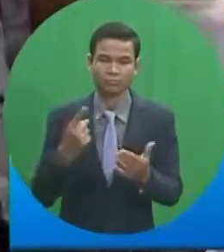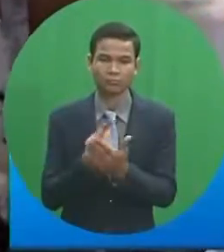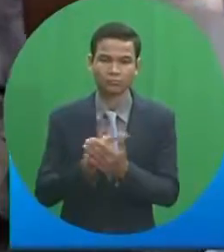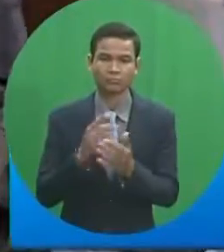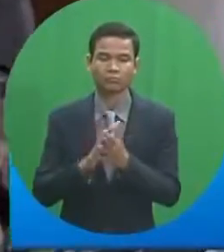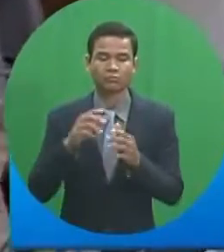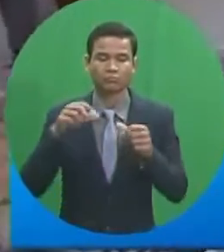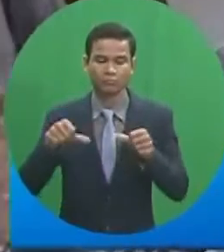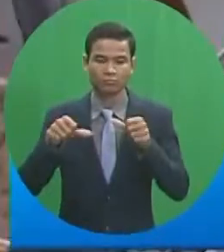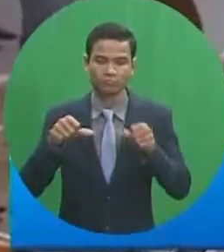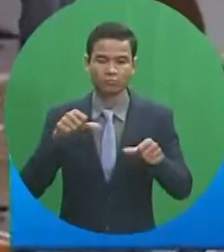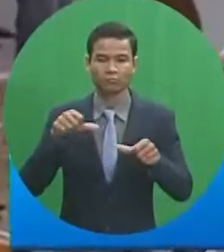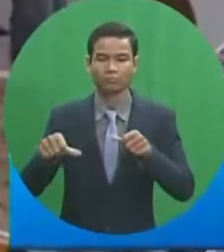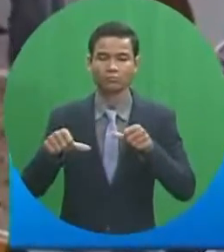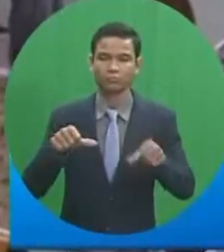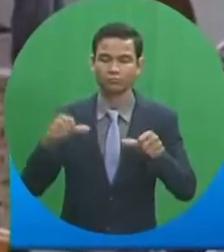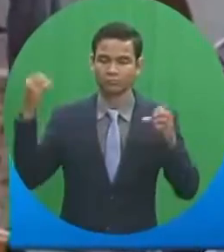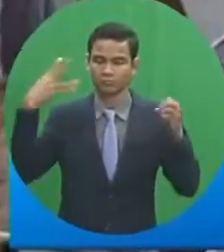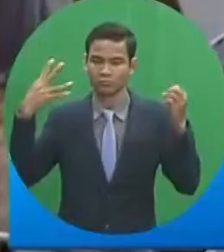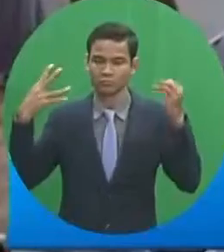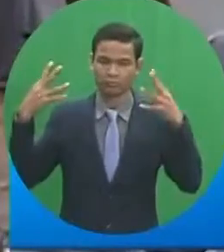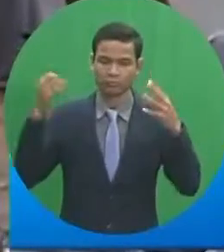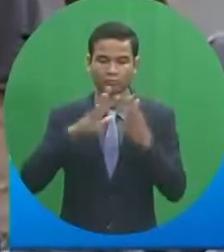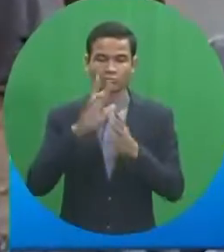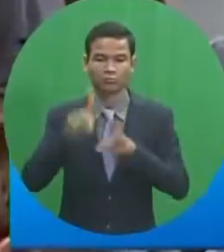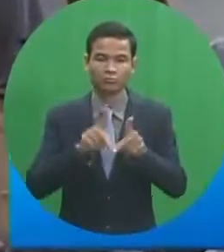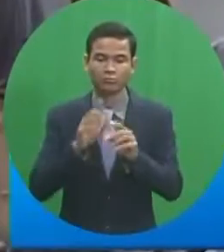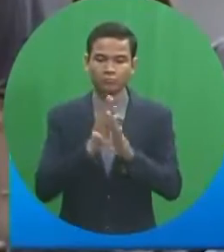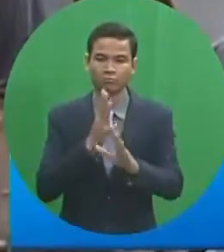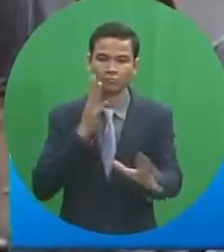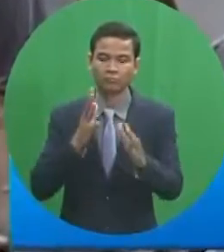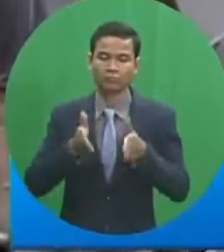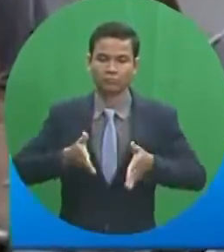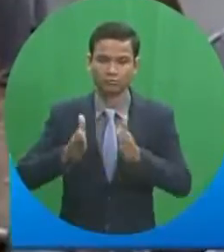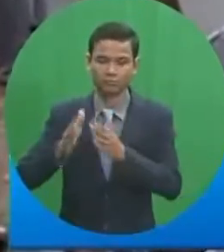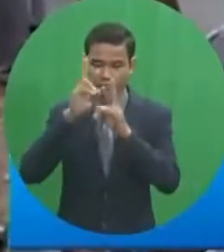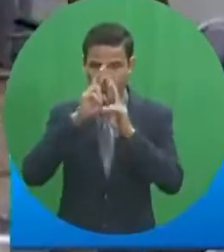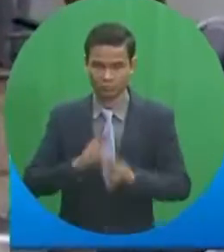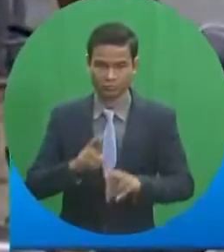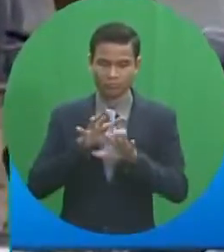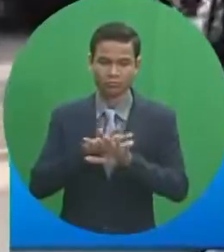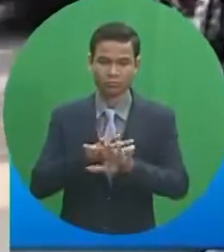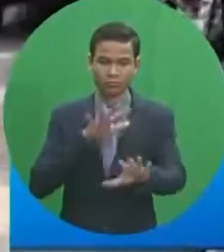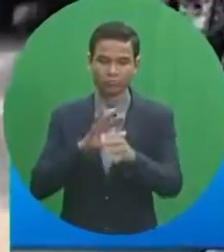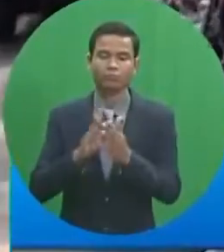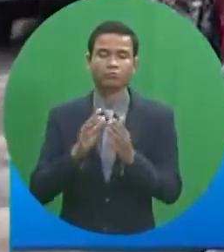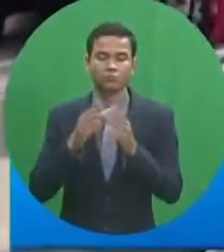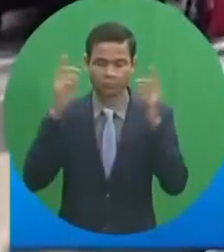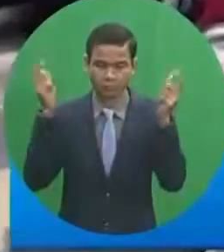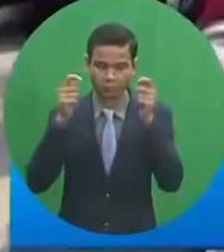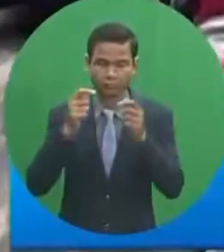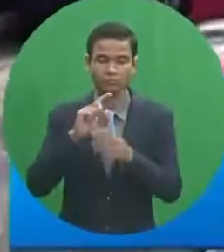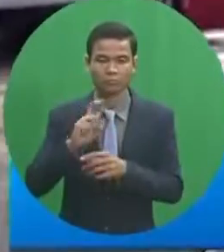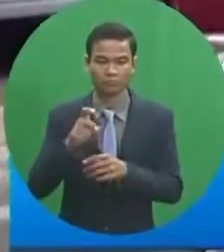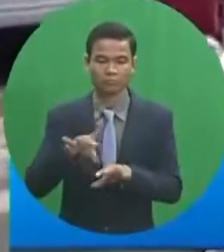ពន្លឺស៊ីផ្លេយ៉ាងកងរំពងហើយប្រជាជនឈរតម្រង់ជួរតាមដងផ្លូវគោរពក្បួនដង្ហែសពនៅគណៈពេលដែលក្បួ